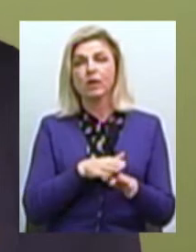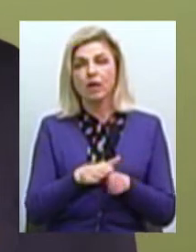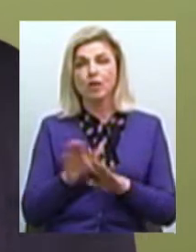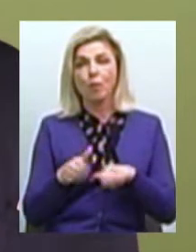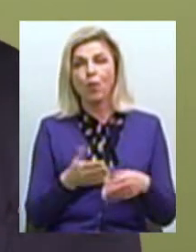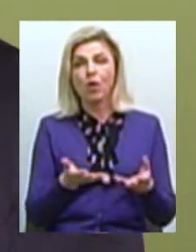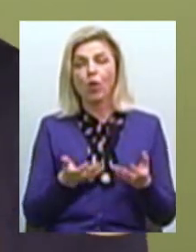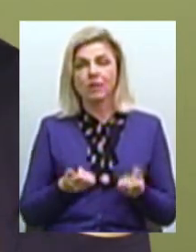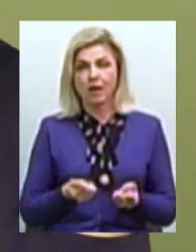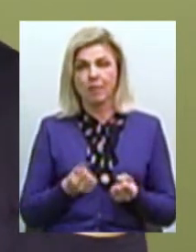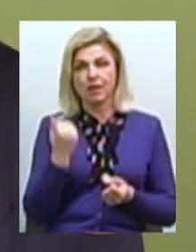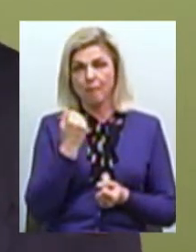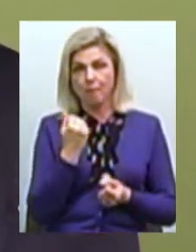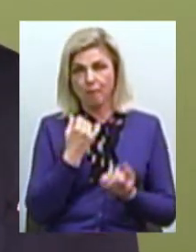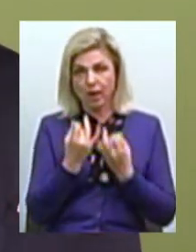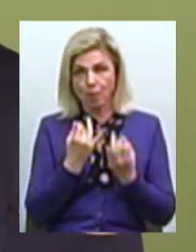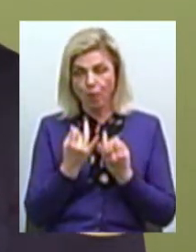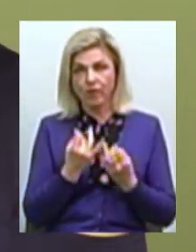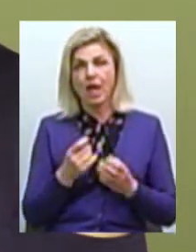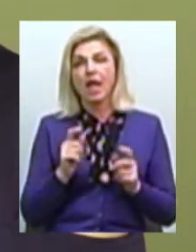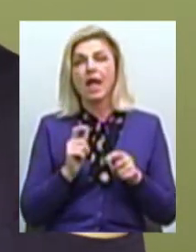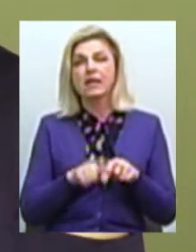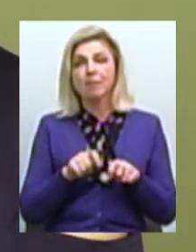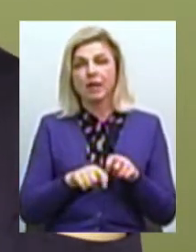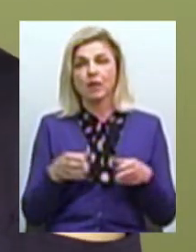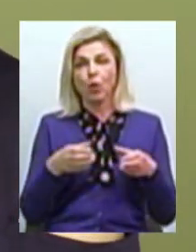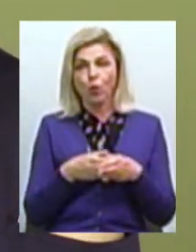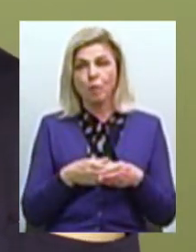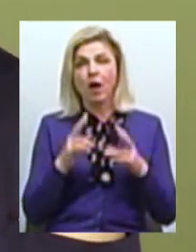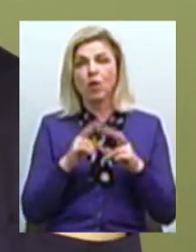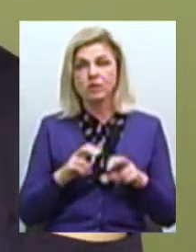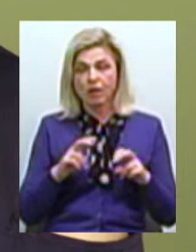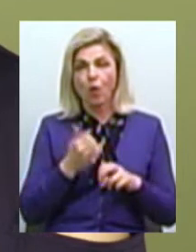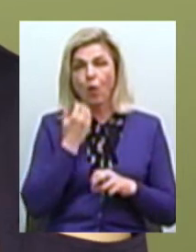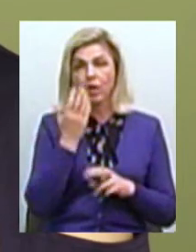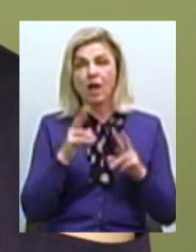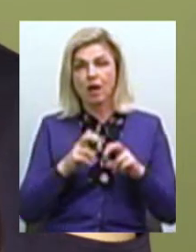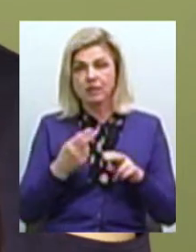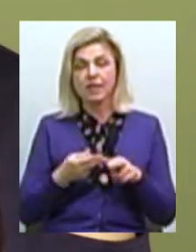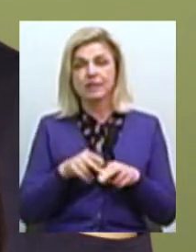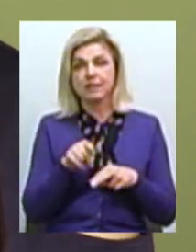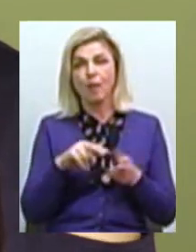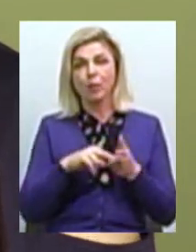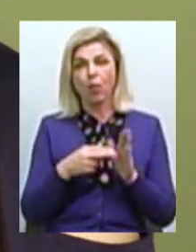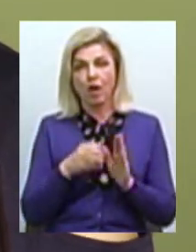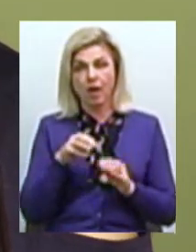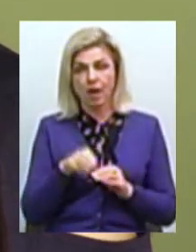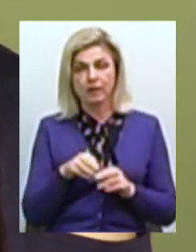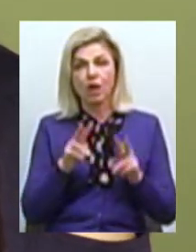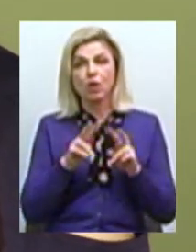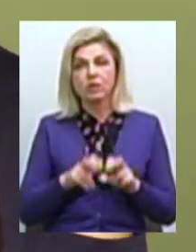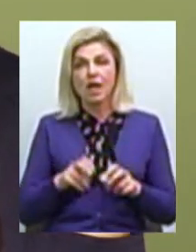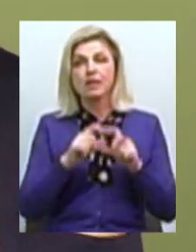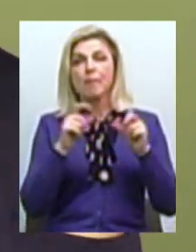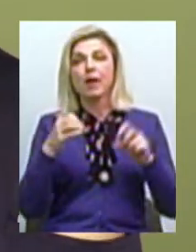отримання перемоги. Експертною групою розглядались, коли розглядався даний проєкт. Проєкт розглядали